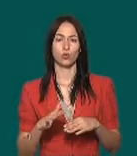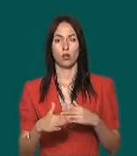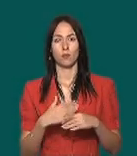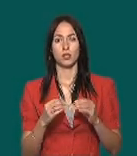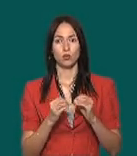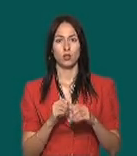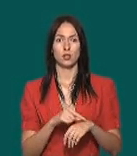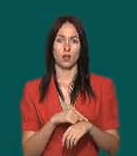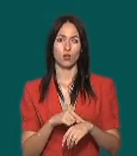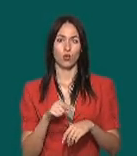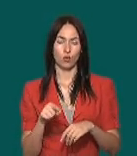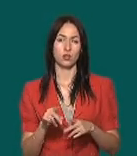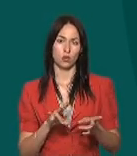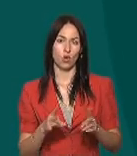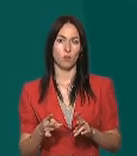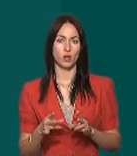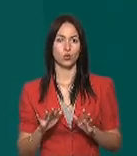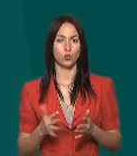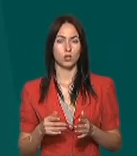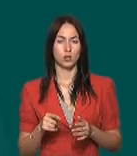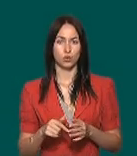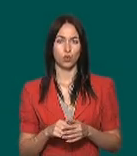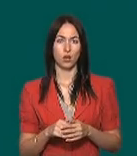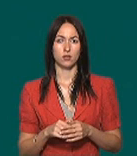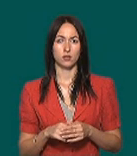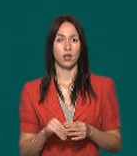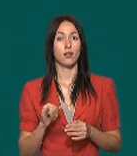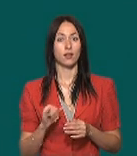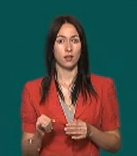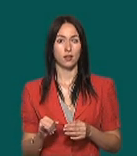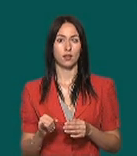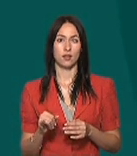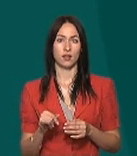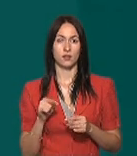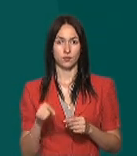години ситуація нормалізується. І звідки в